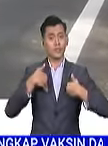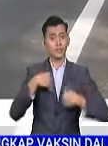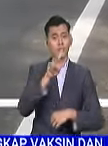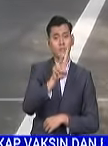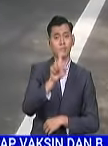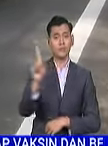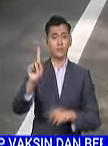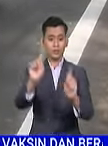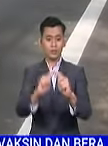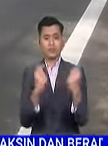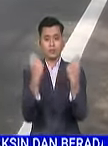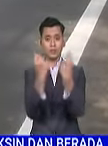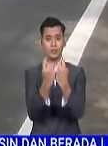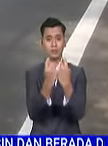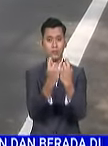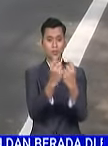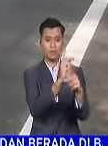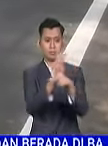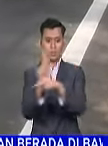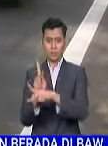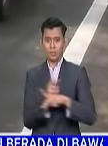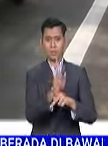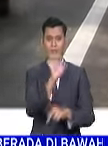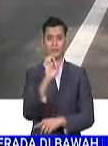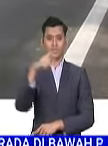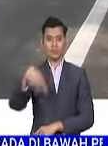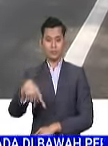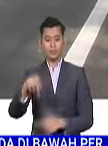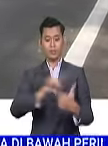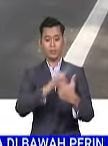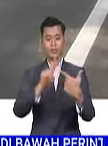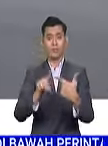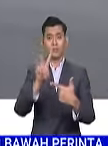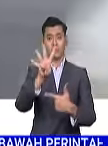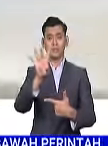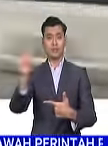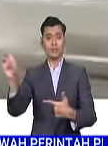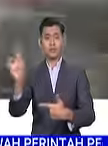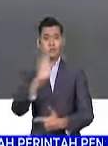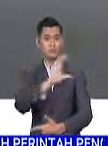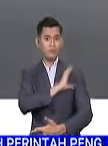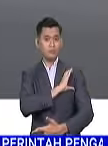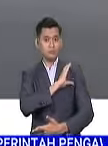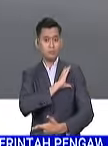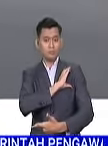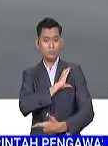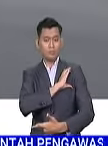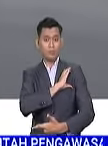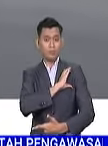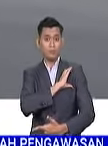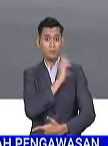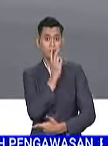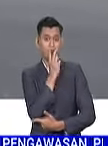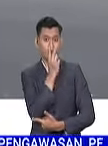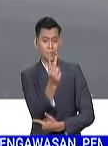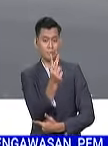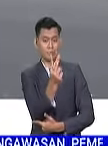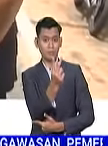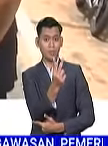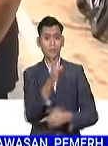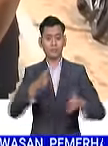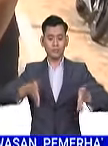tim SOP dan serta 48 kekuatan pegawai dan anggota untuk memastikan